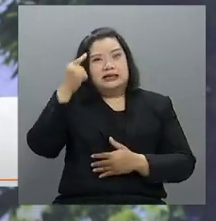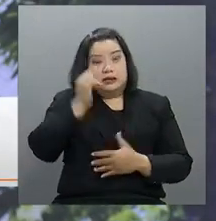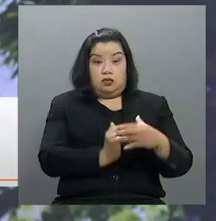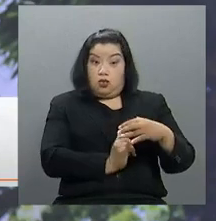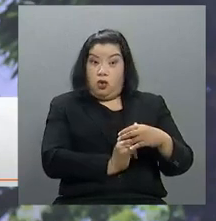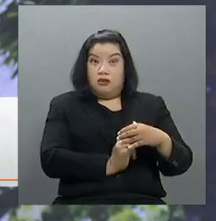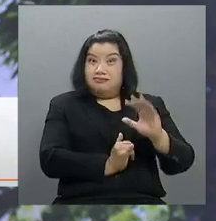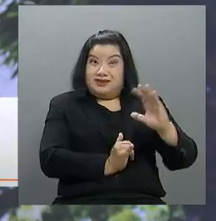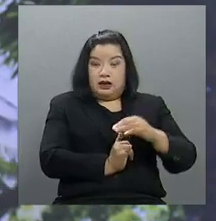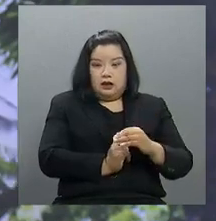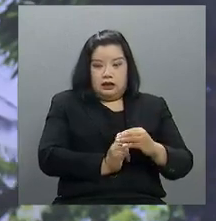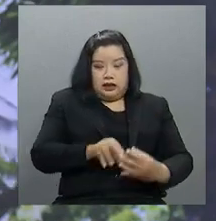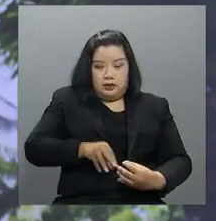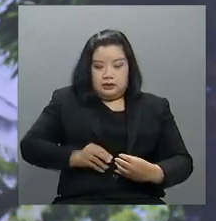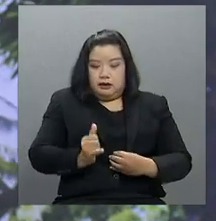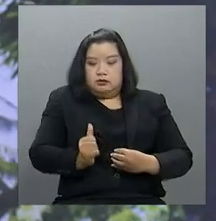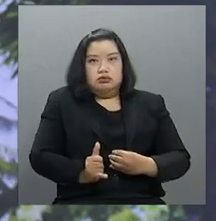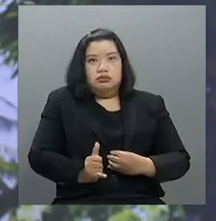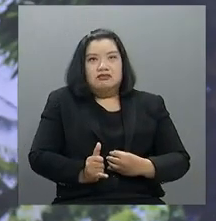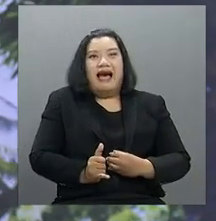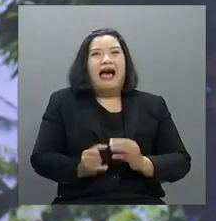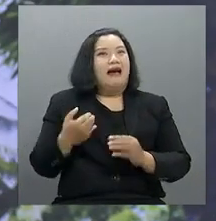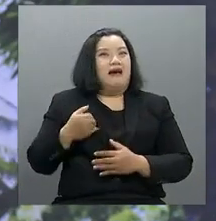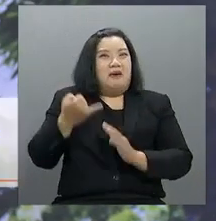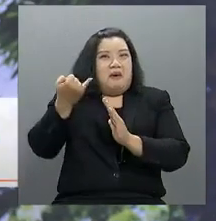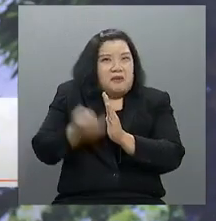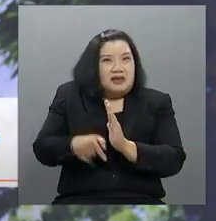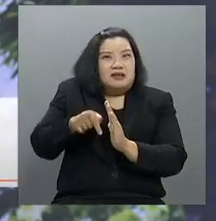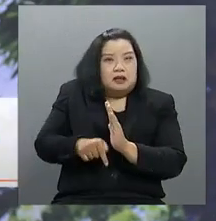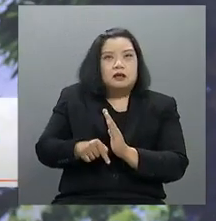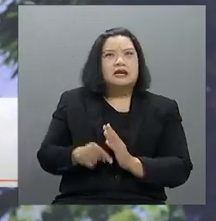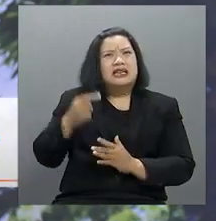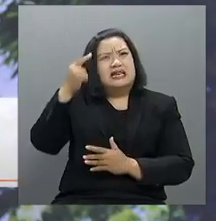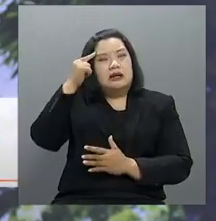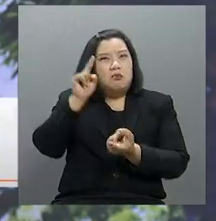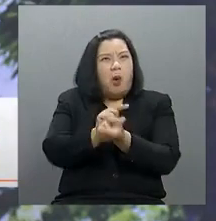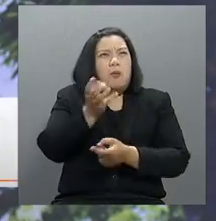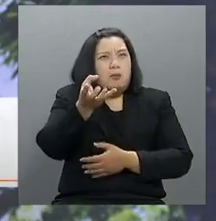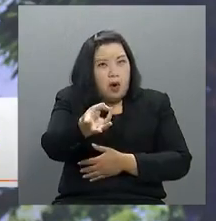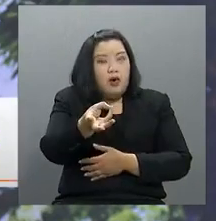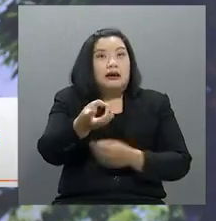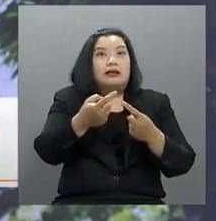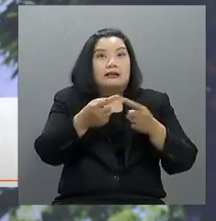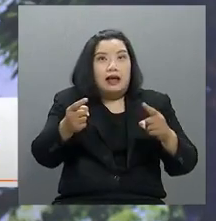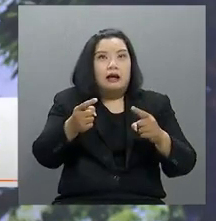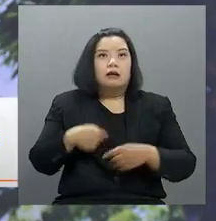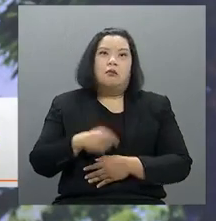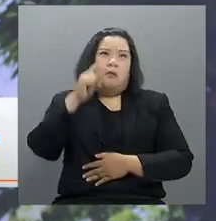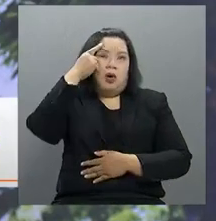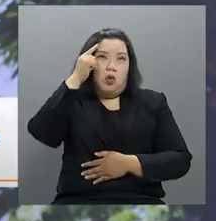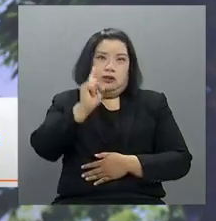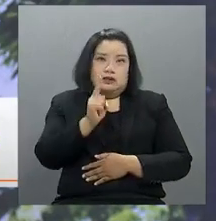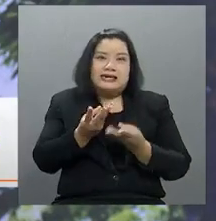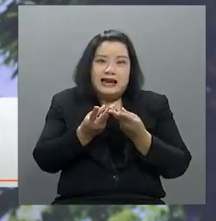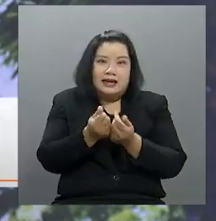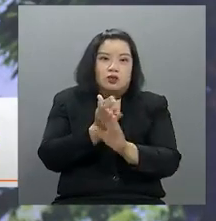ารกที่เหมาะสมนะคะพบได้น้อยแล้วก็เกิดได้จากอะไรเนี่ยอาจจะตอบยากนิดนึงเนื่องจากว่าไม่ทราบรายละเอียดของตัวเค